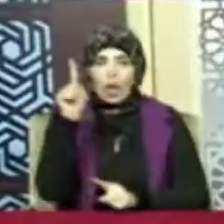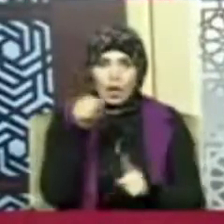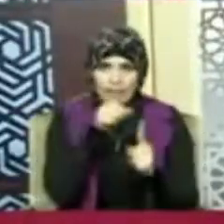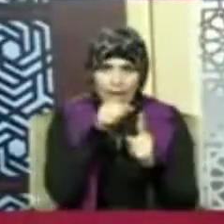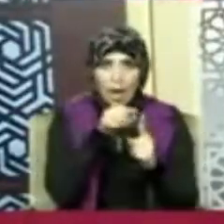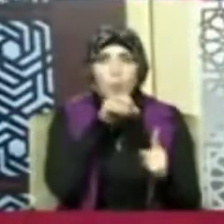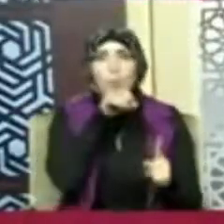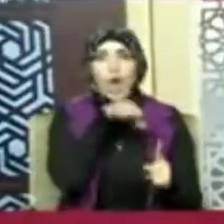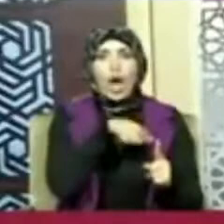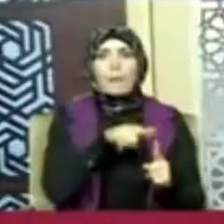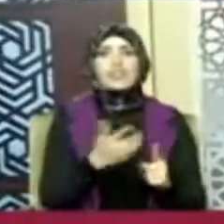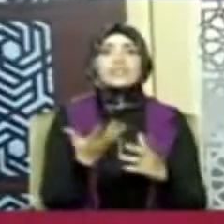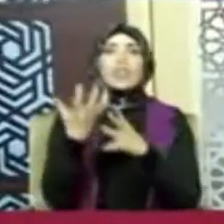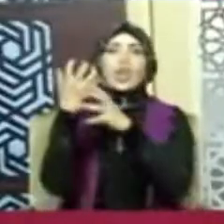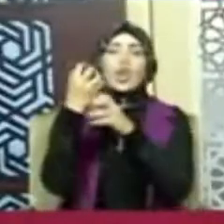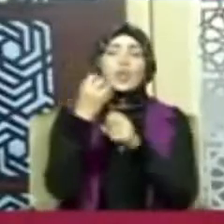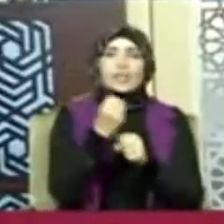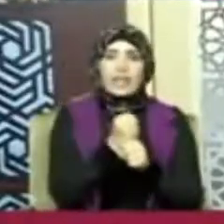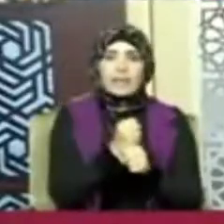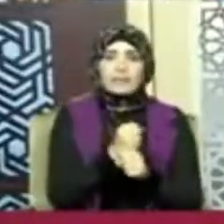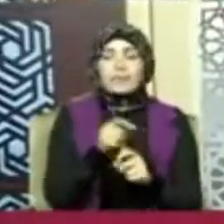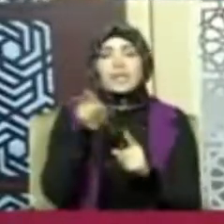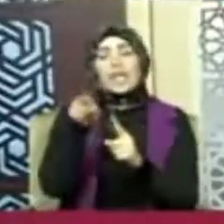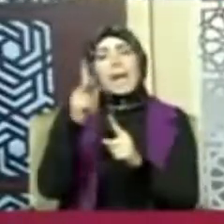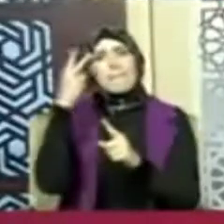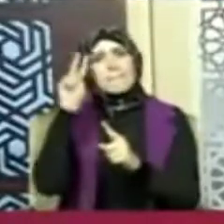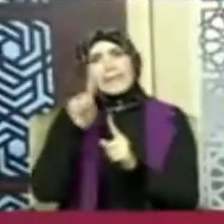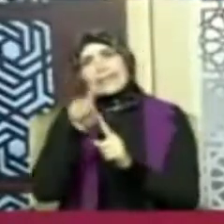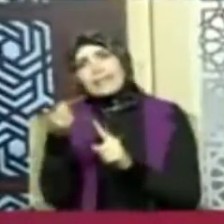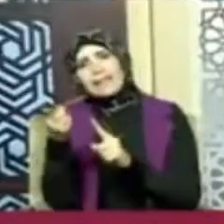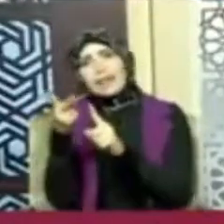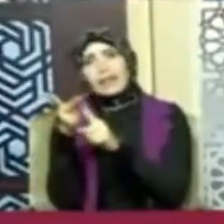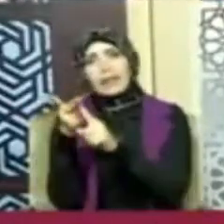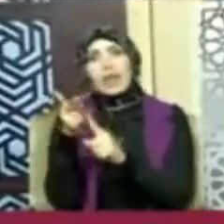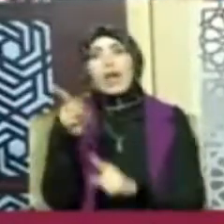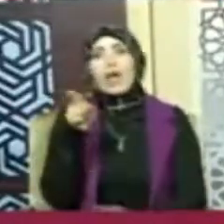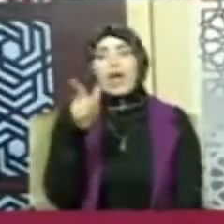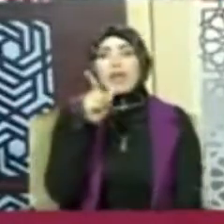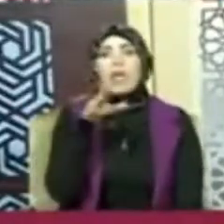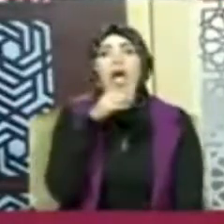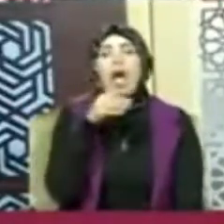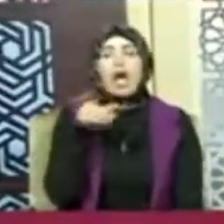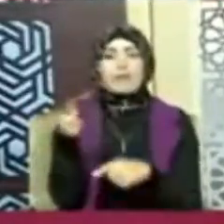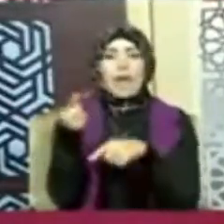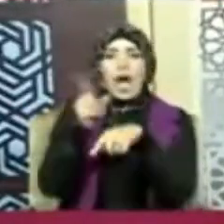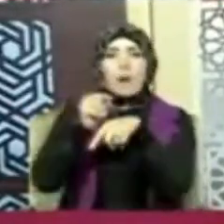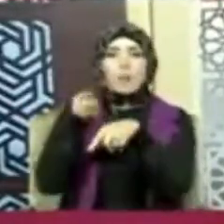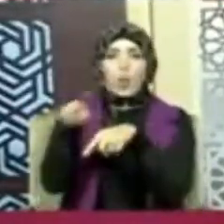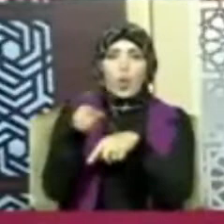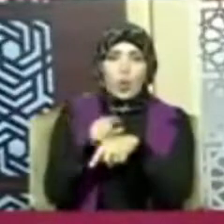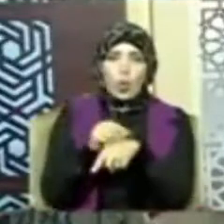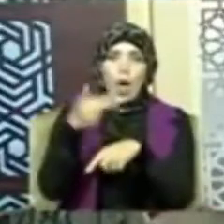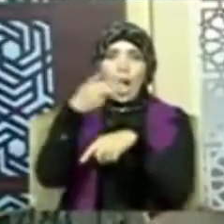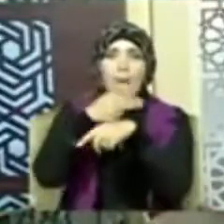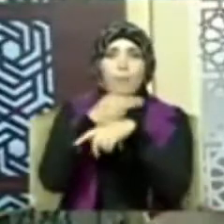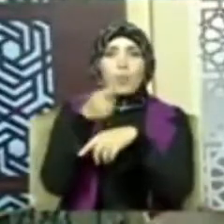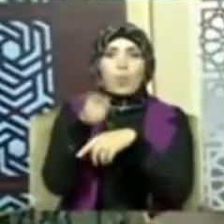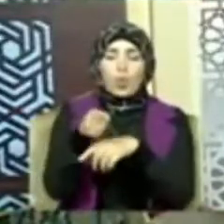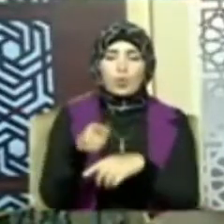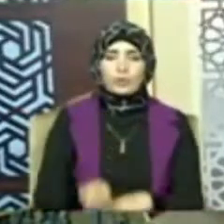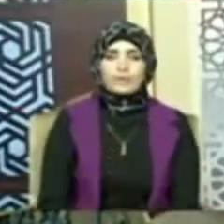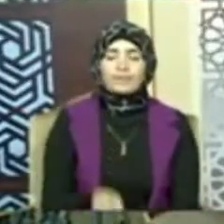وسلم، وهذا عمه أبو لهب، وظلم ذوي القربى أشد